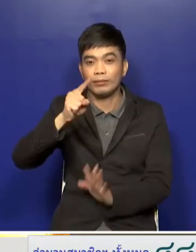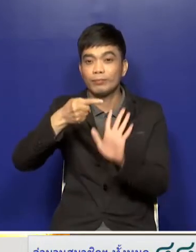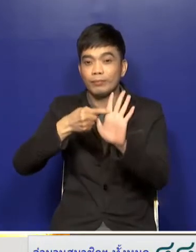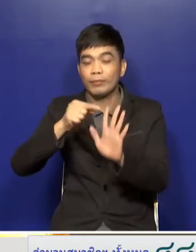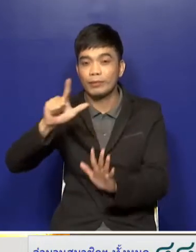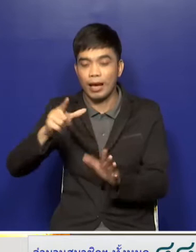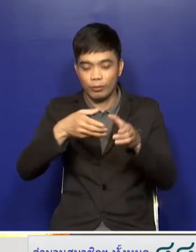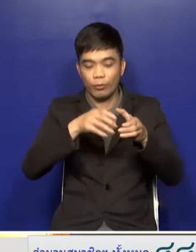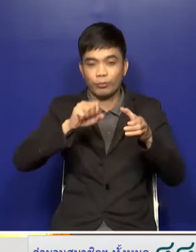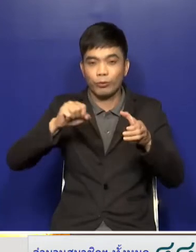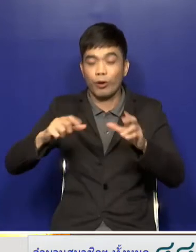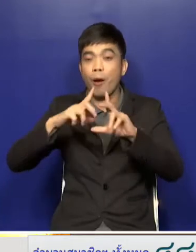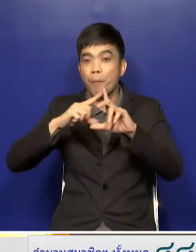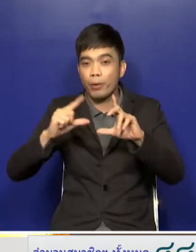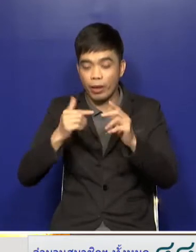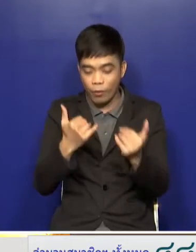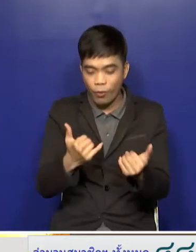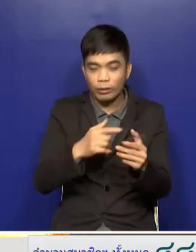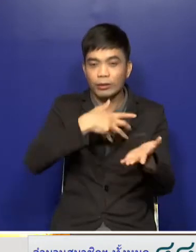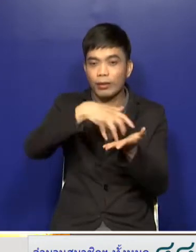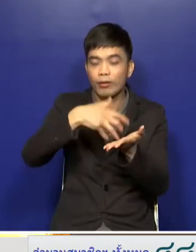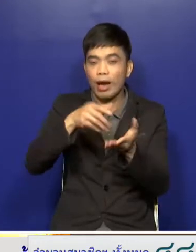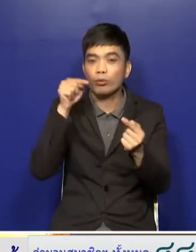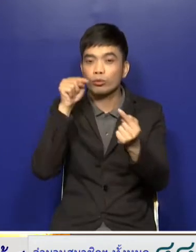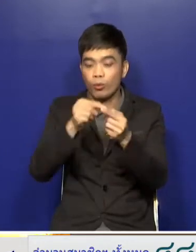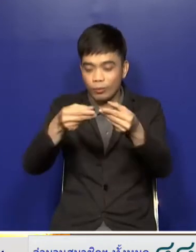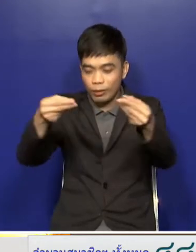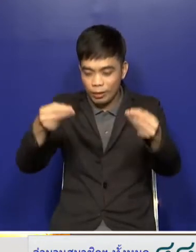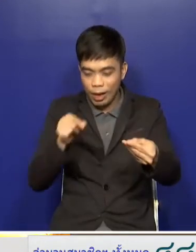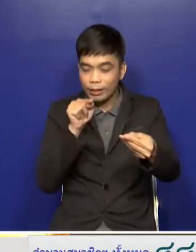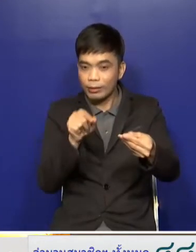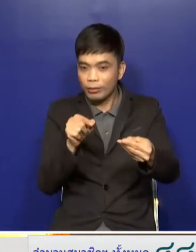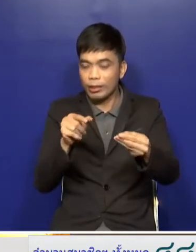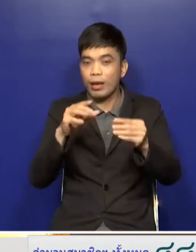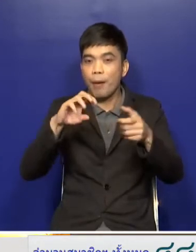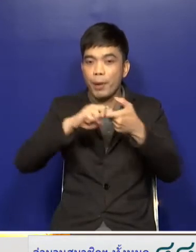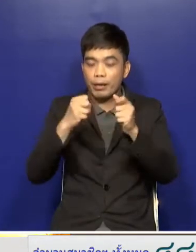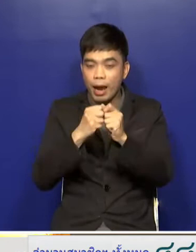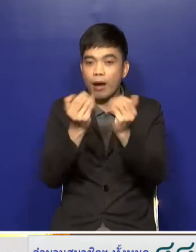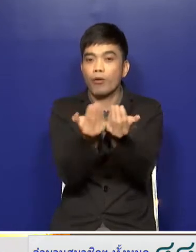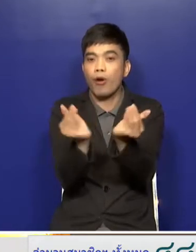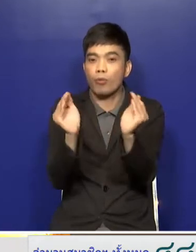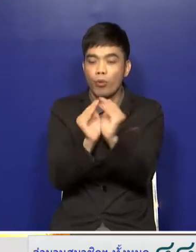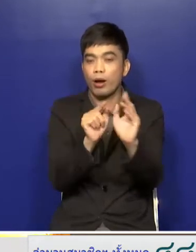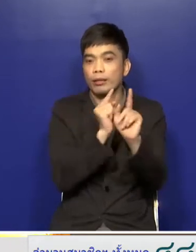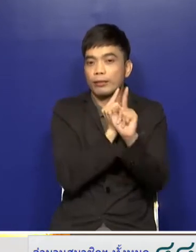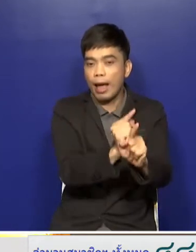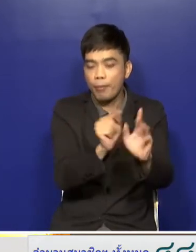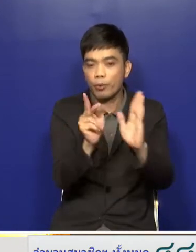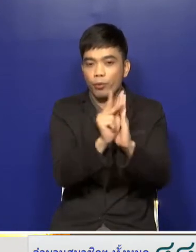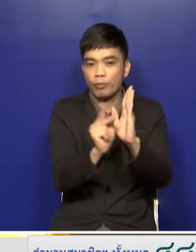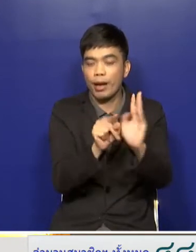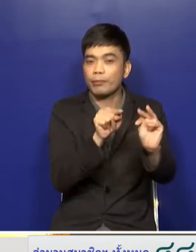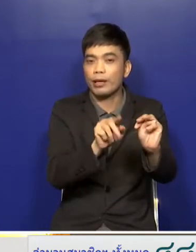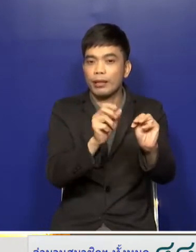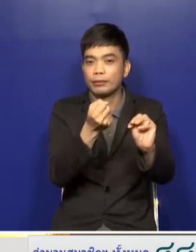ี้ผมขอพป้าในเรองของการใายงานข้อมูสถานการณ์ควร่นแงควบครัว ตามมาตา 17 นะครับในมา